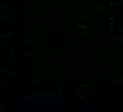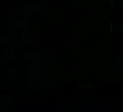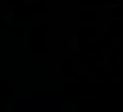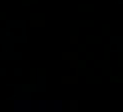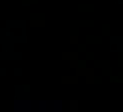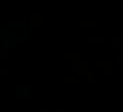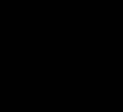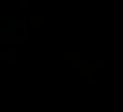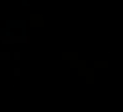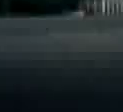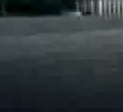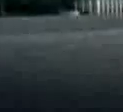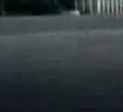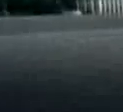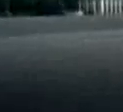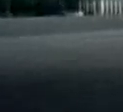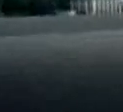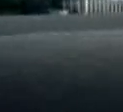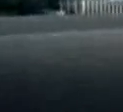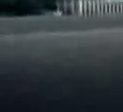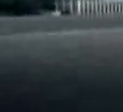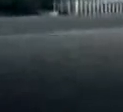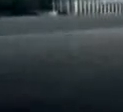来到新世界